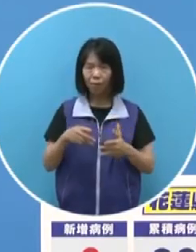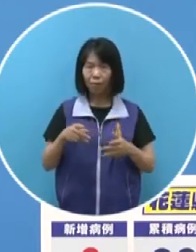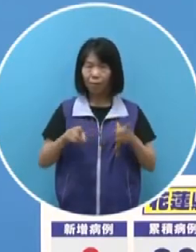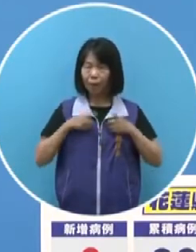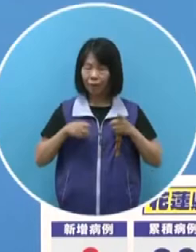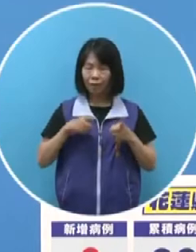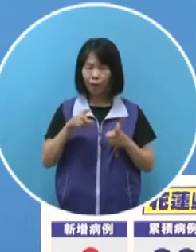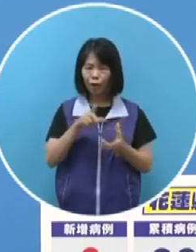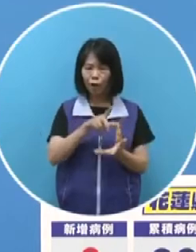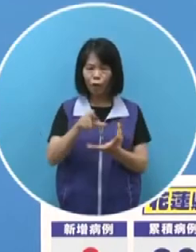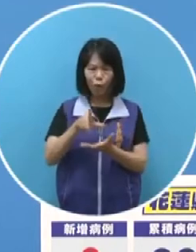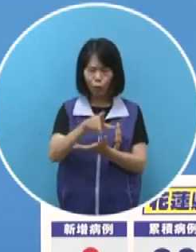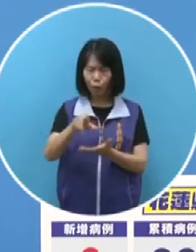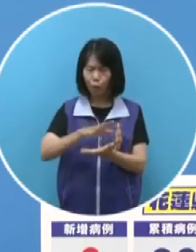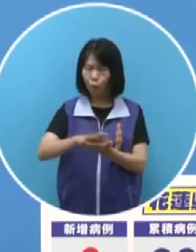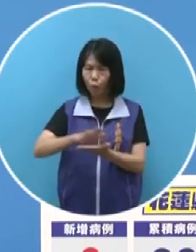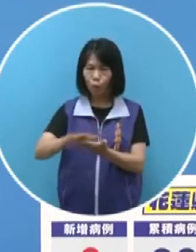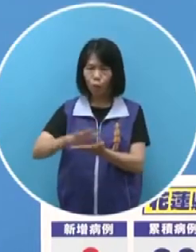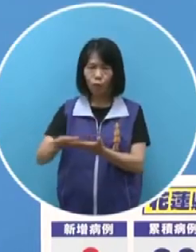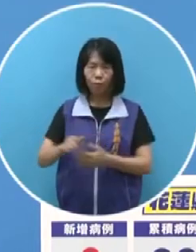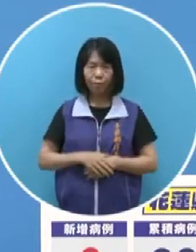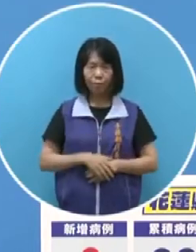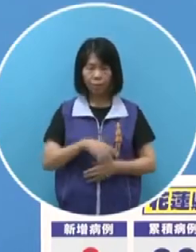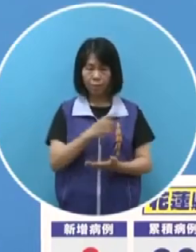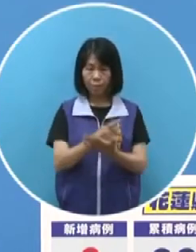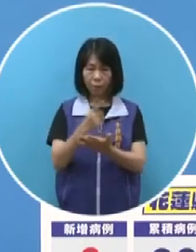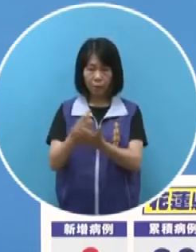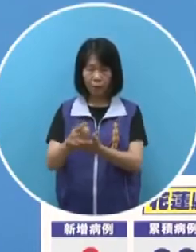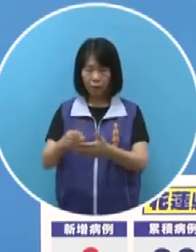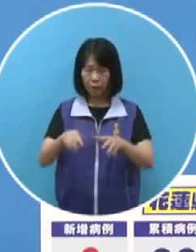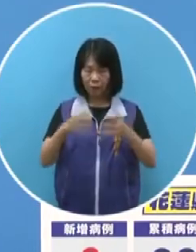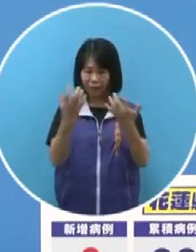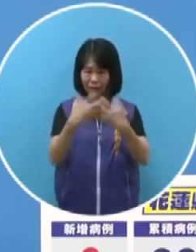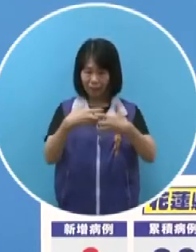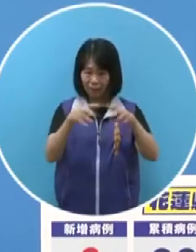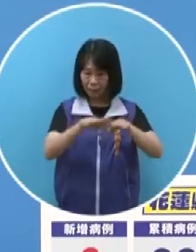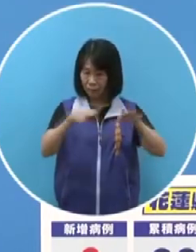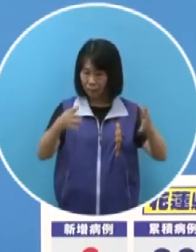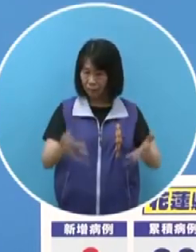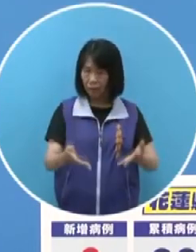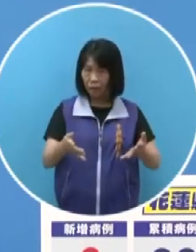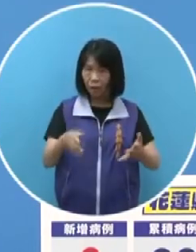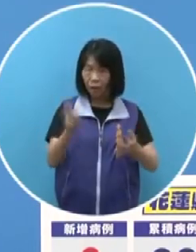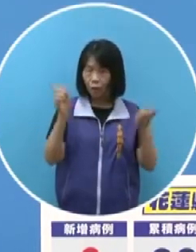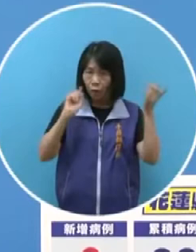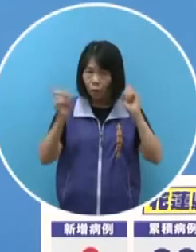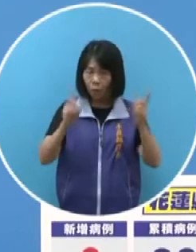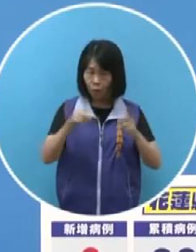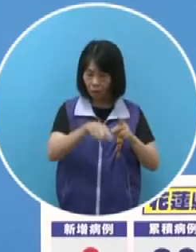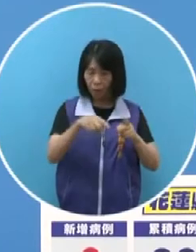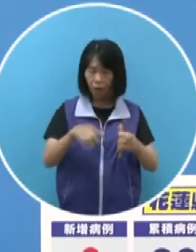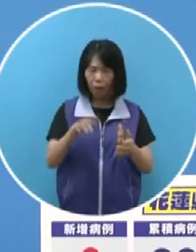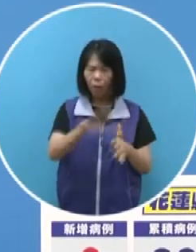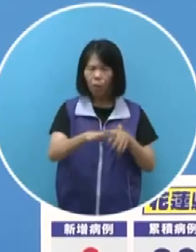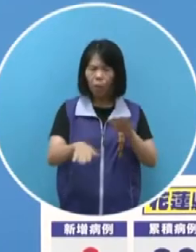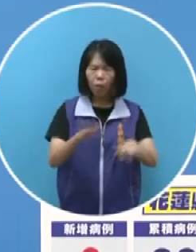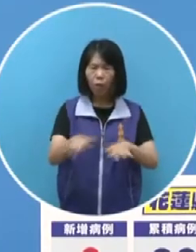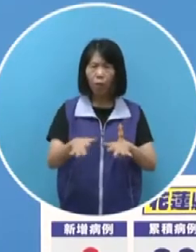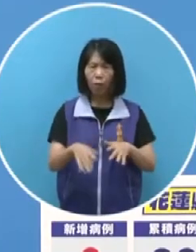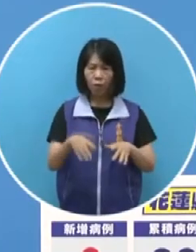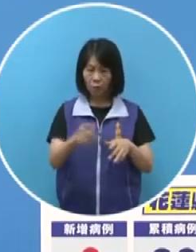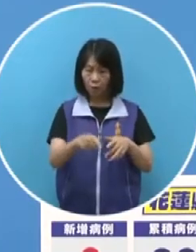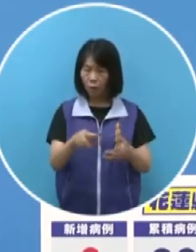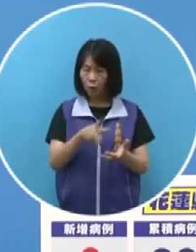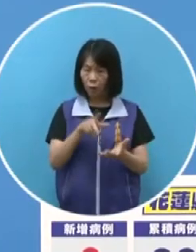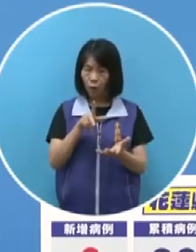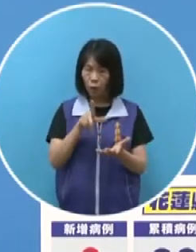消毒，因为每一个人去接触那机台的时候，那么他手没有做消毒，那机